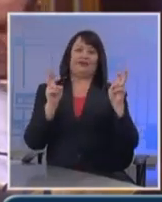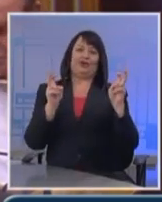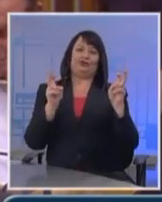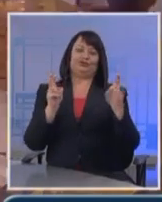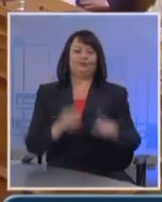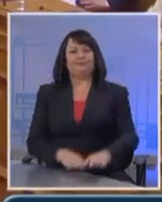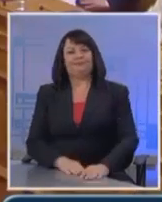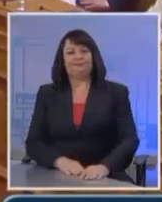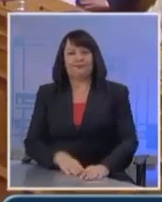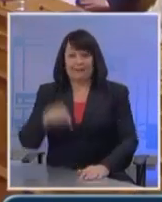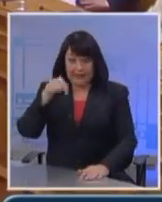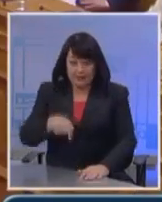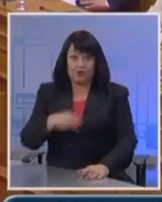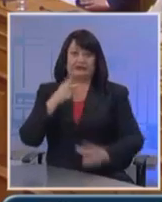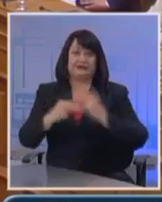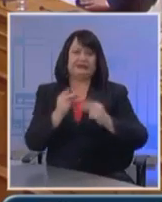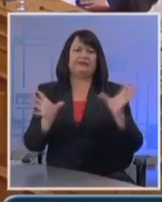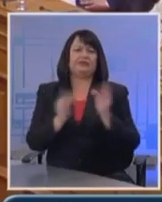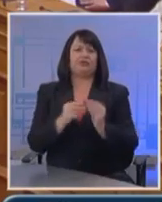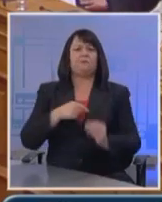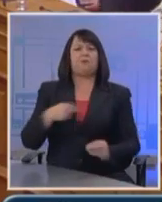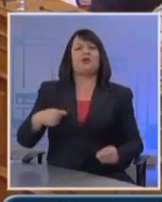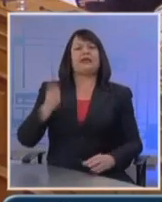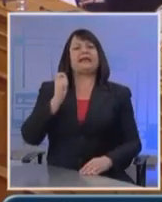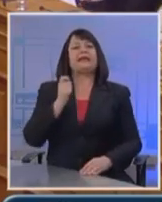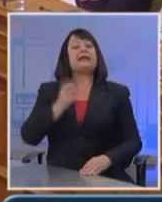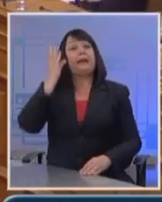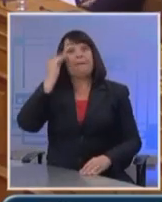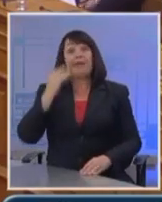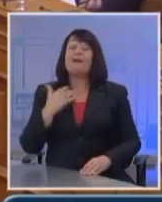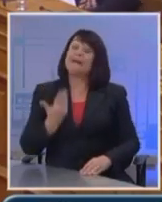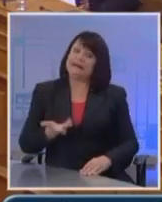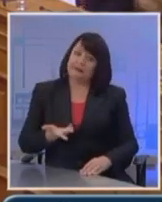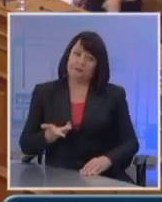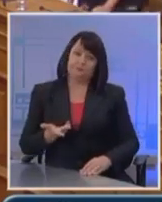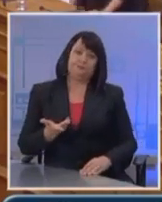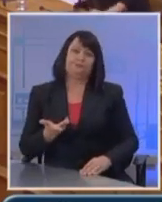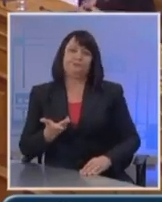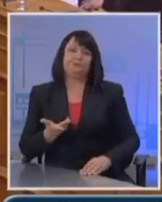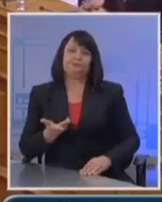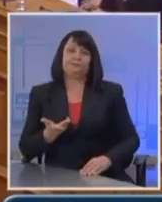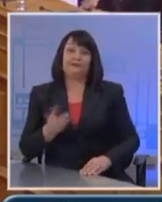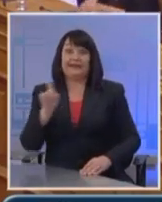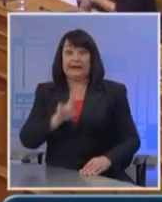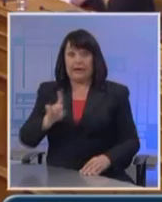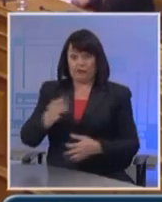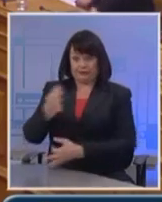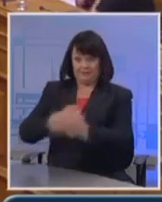Σε αυτή την προημερεσία διάταξη συζήτηση μάθαμε όμως από τα χείλη του κ.